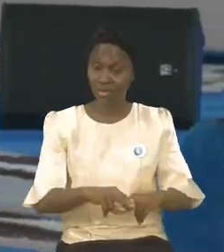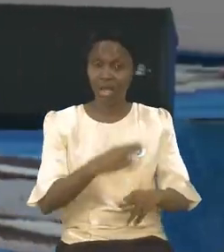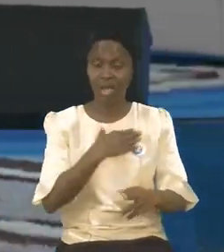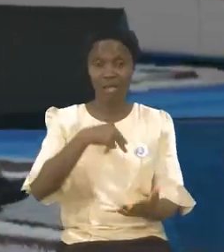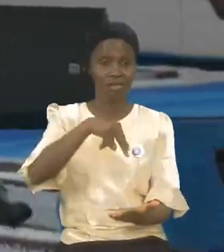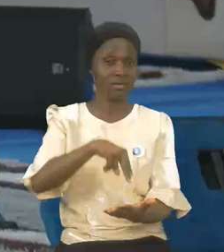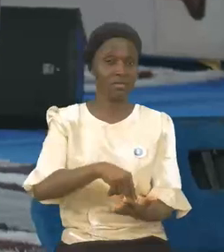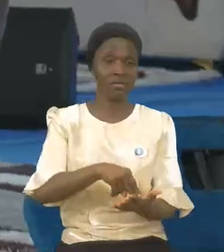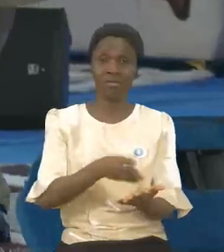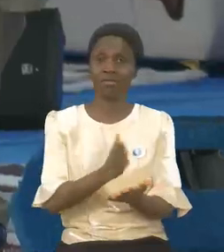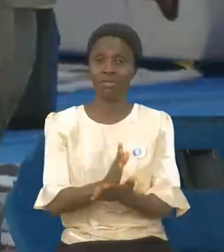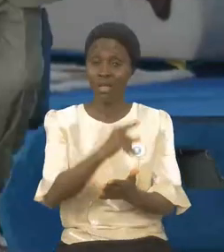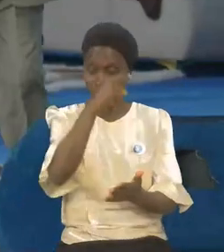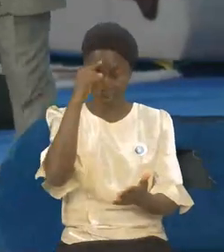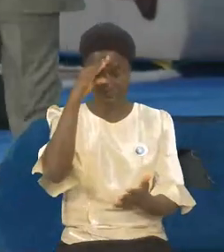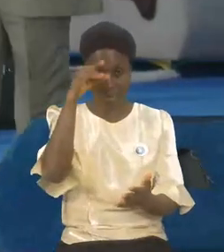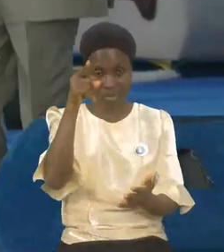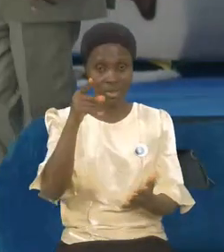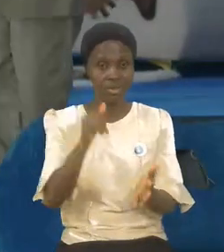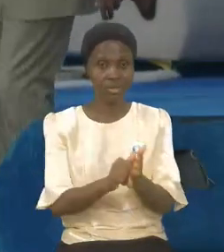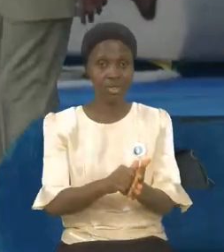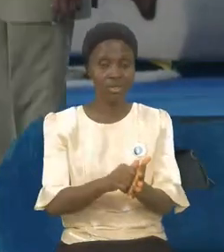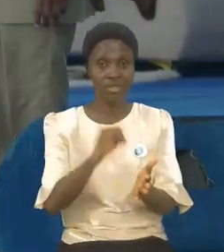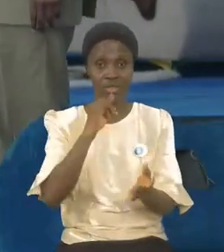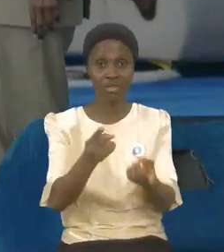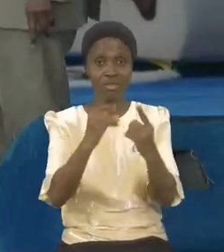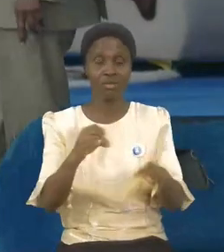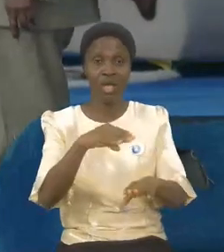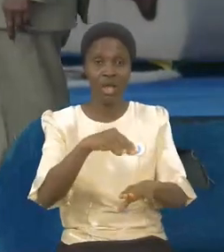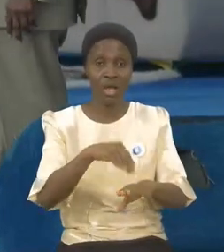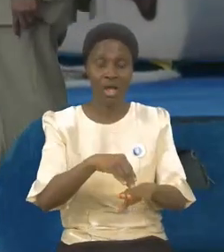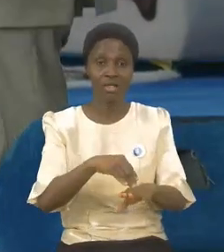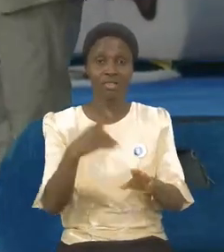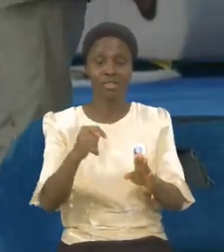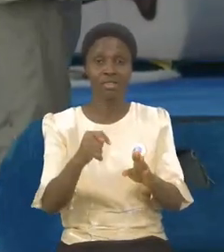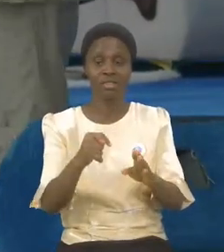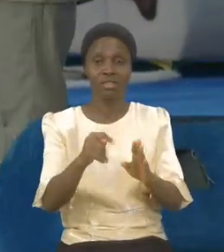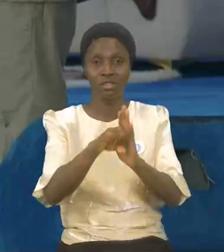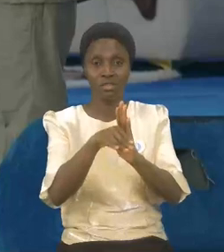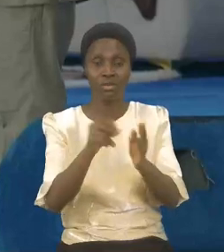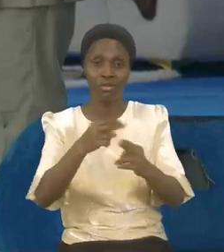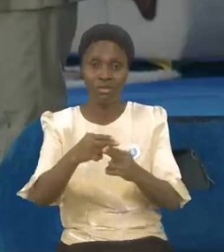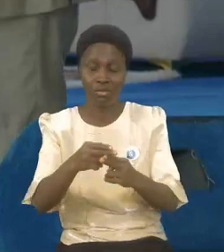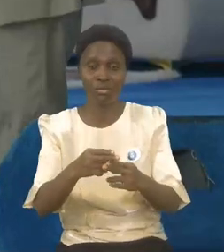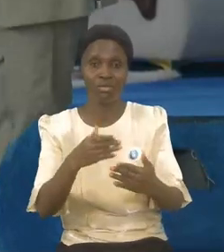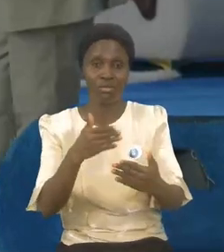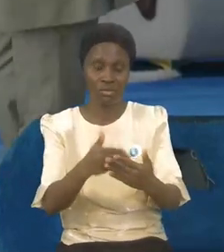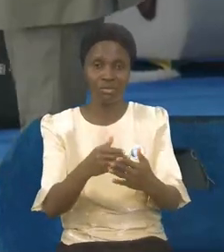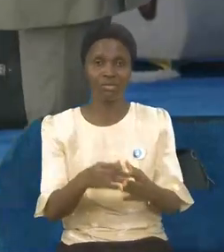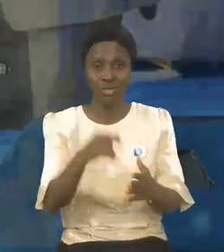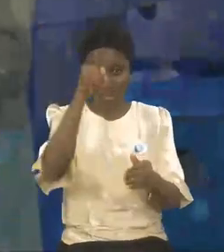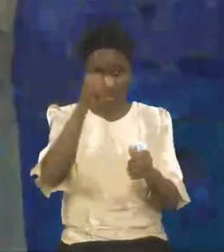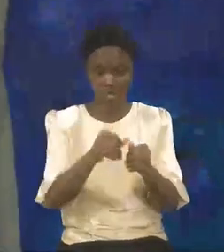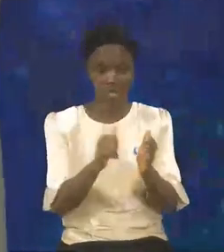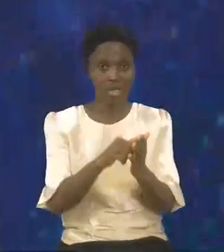vu le commencement de ces choses, s'est dit que serrez vos ceintures, car celui qui vient est